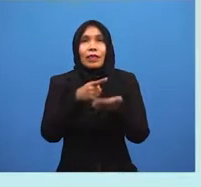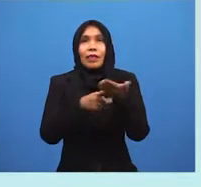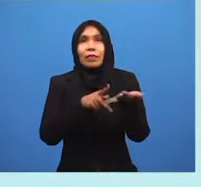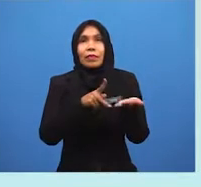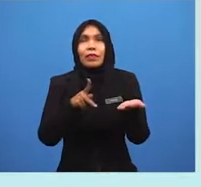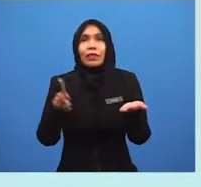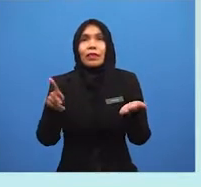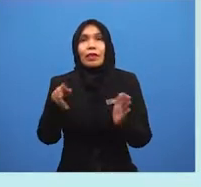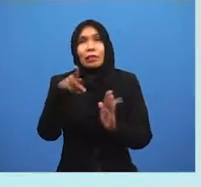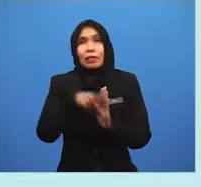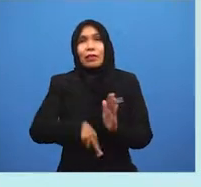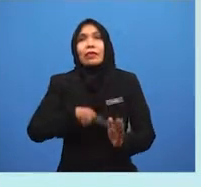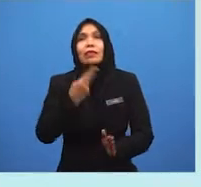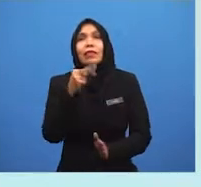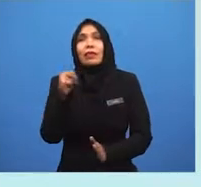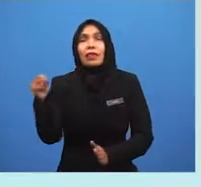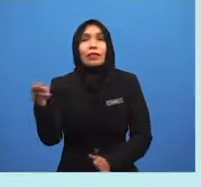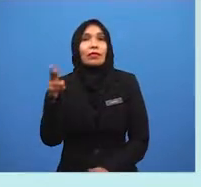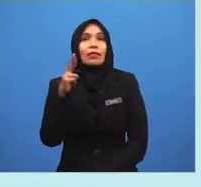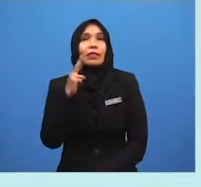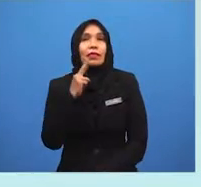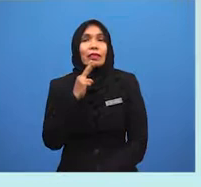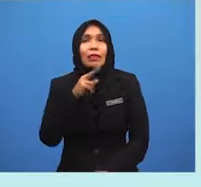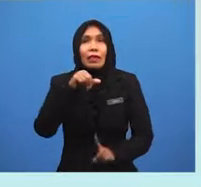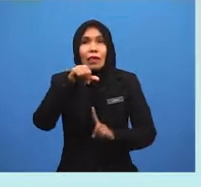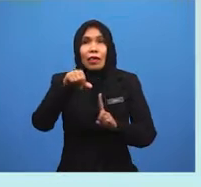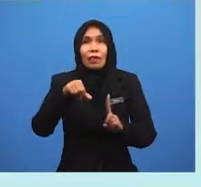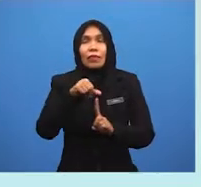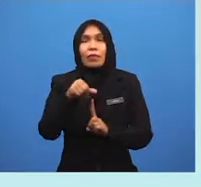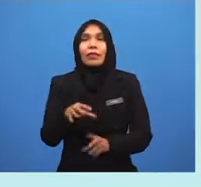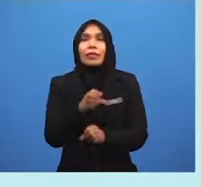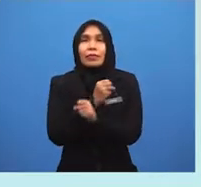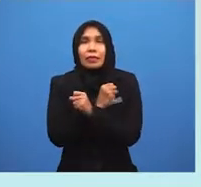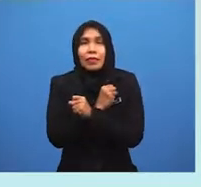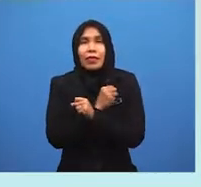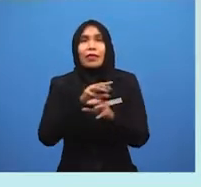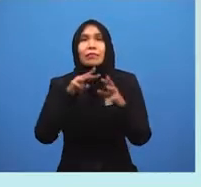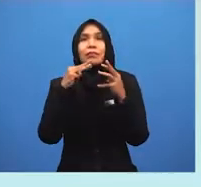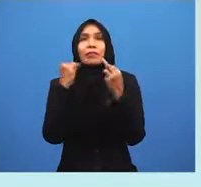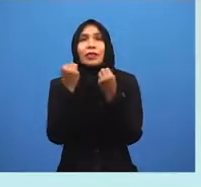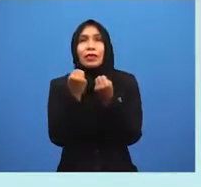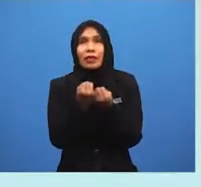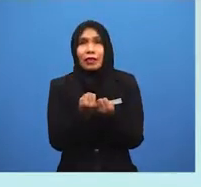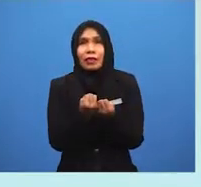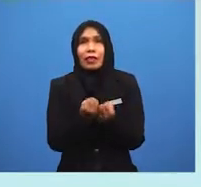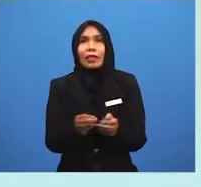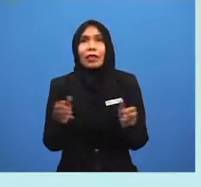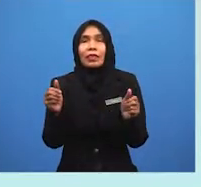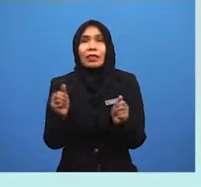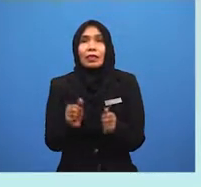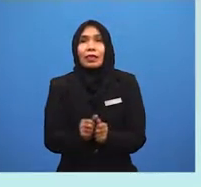apakah perasaan Regina apabila menyayangi masyarakat setempat dengan